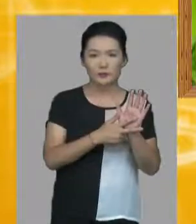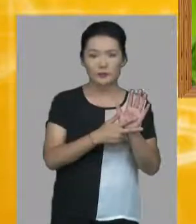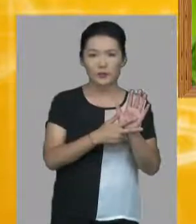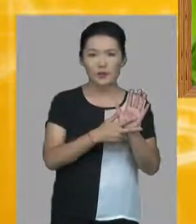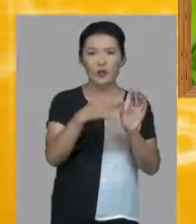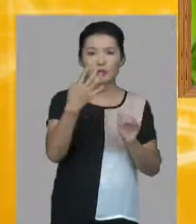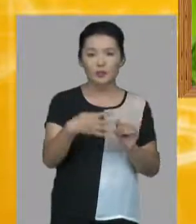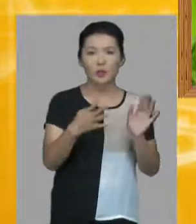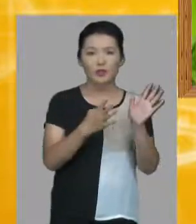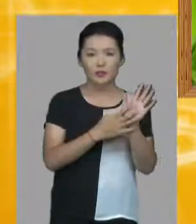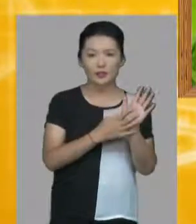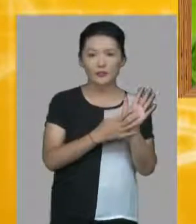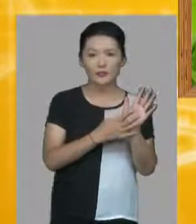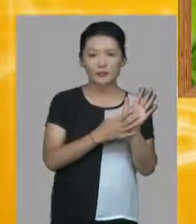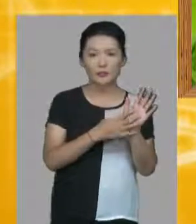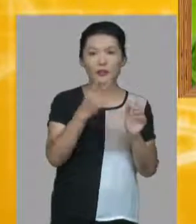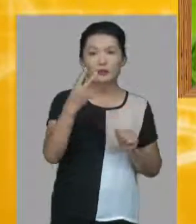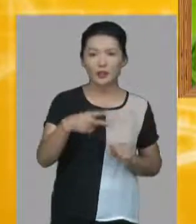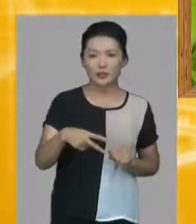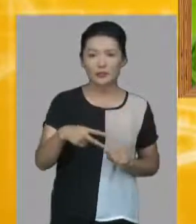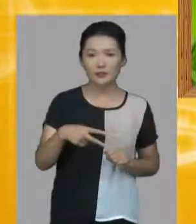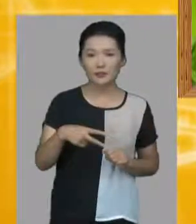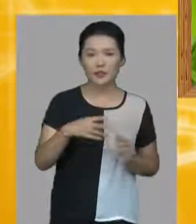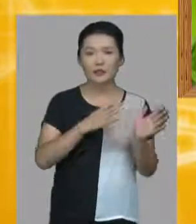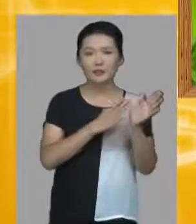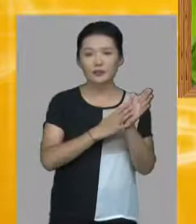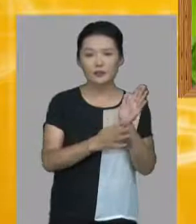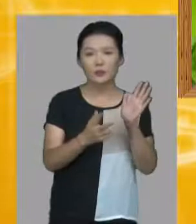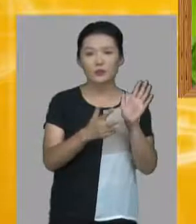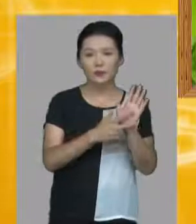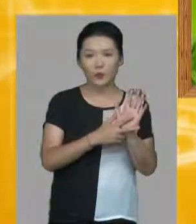38, 49, 20,